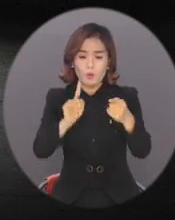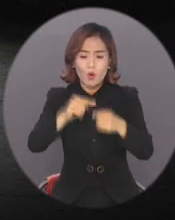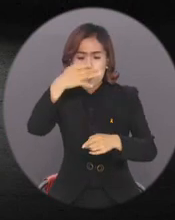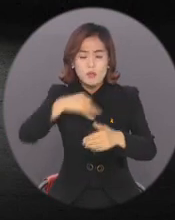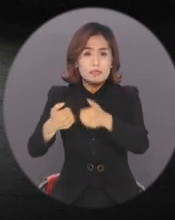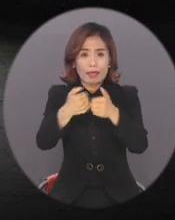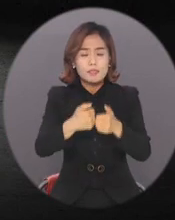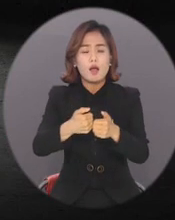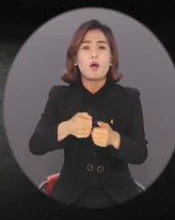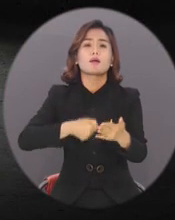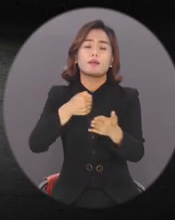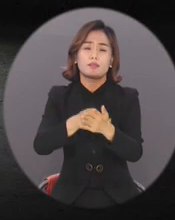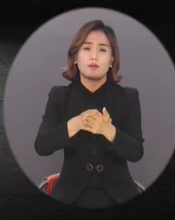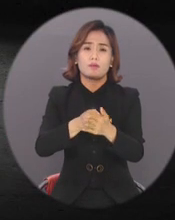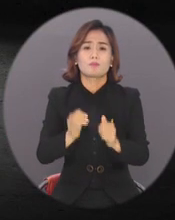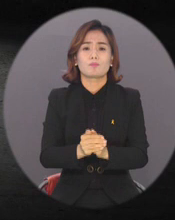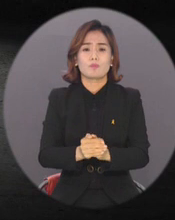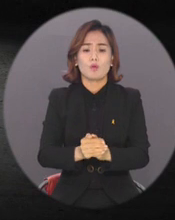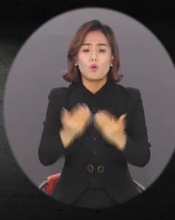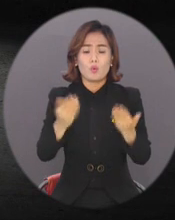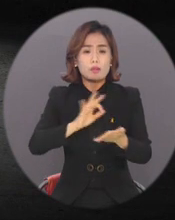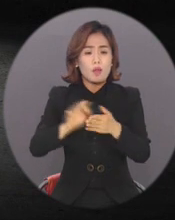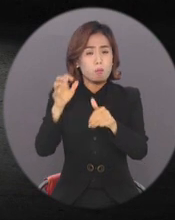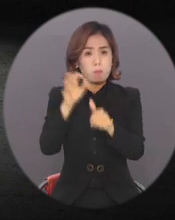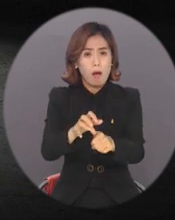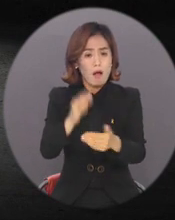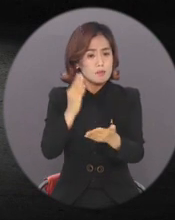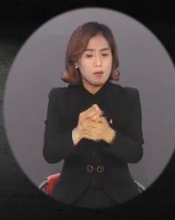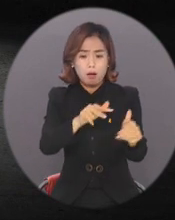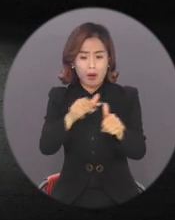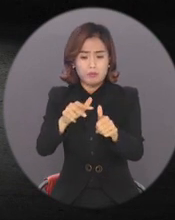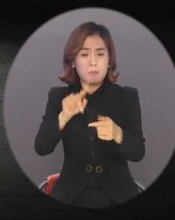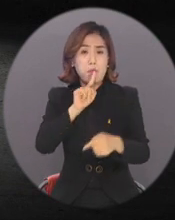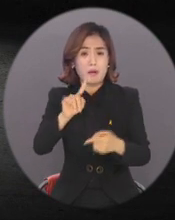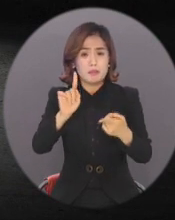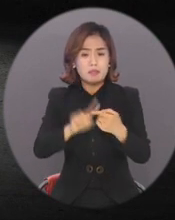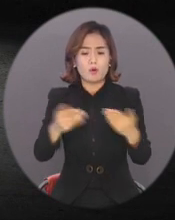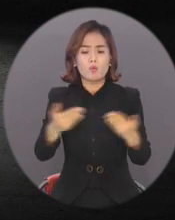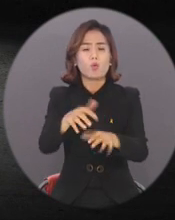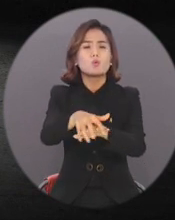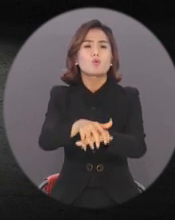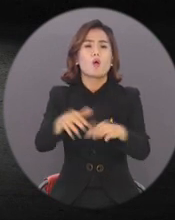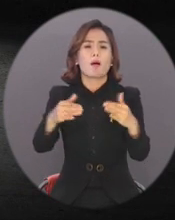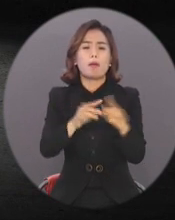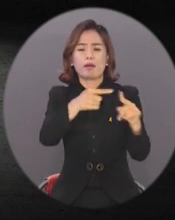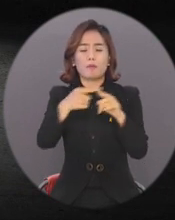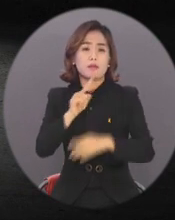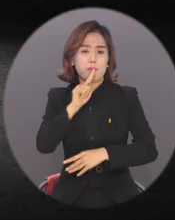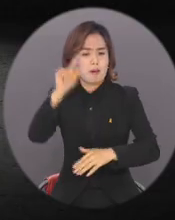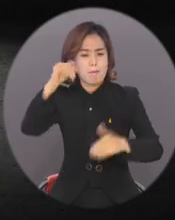효율적 상담을 위해 정한 것이고 휴가 사용을 못하게 하거나 감시를 한다는 것은 노동조합의 일방적